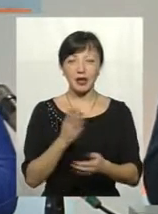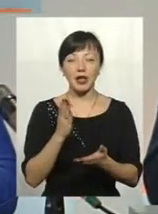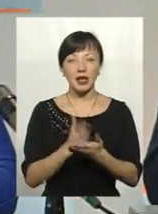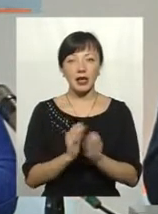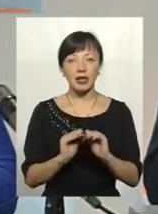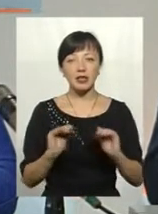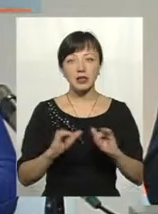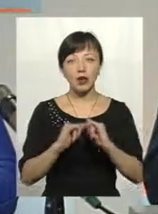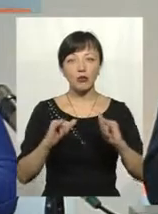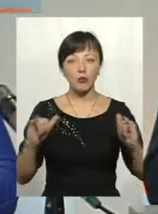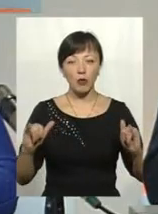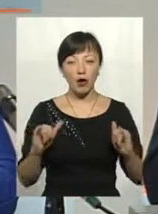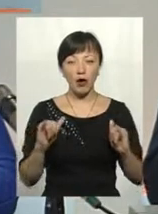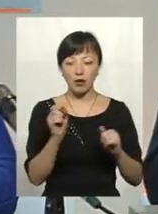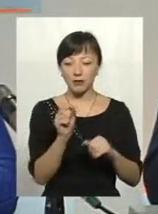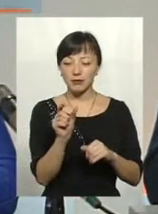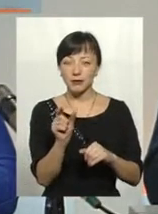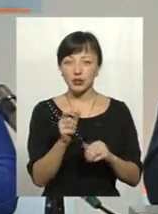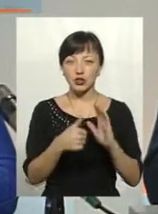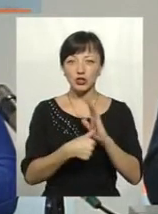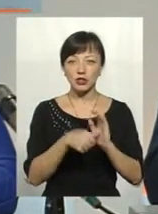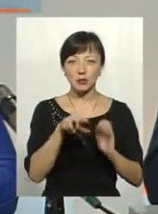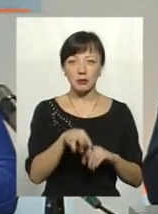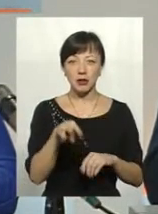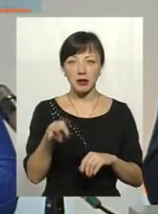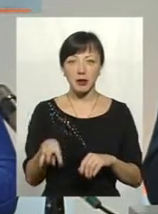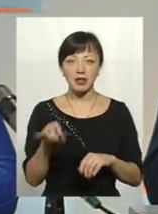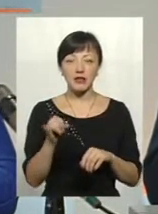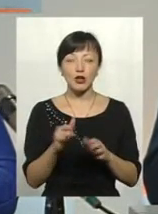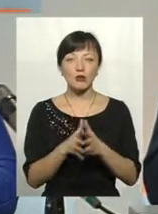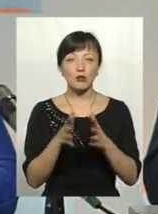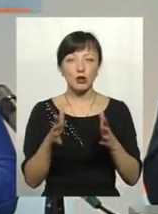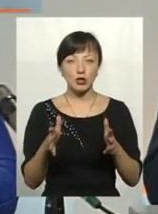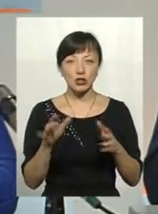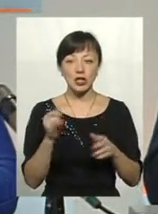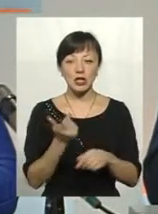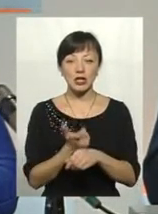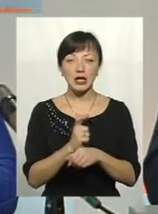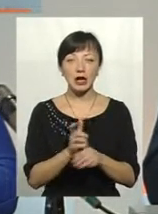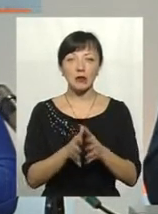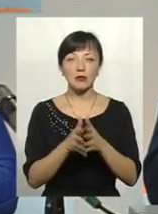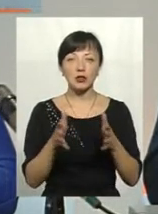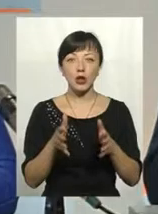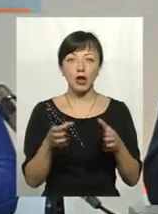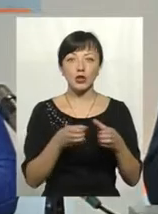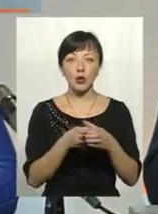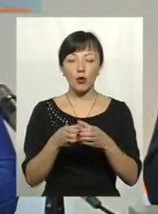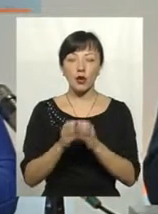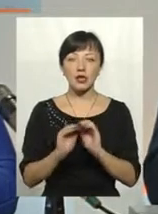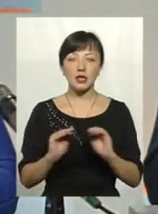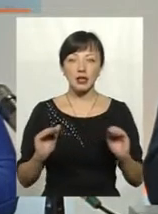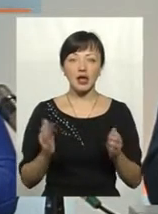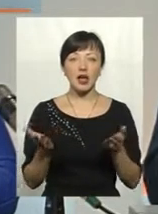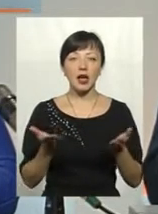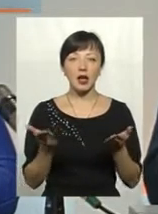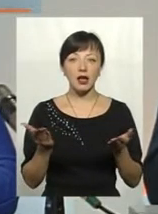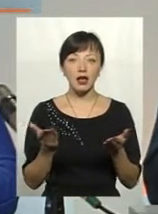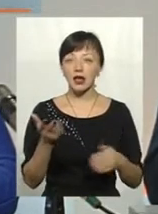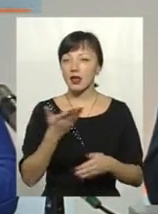наростання туберкулінової проби на 6 мм і більше. І найбільша категорія дітей – це діти, які